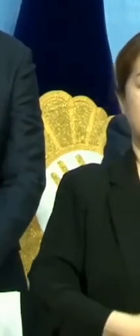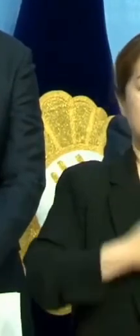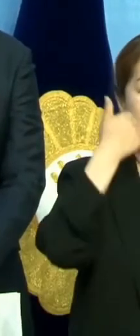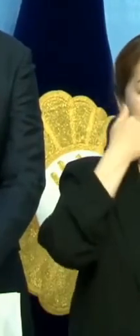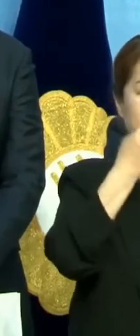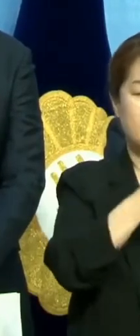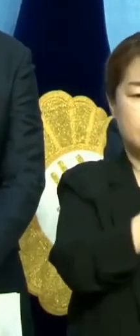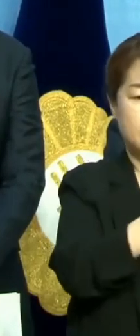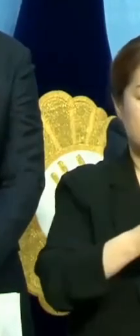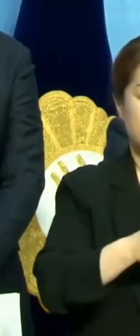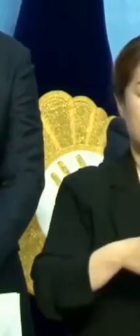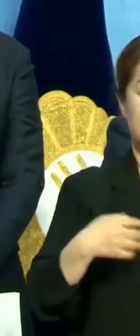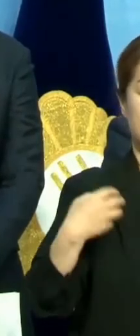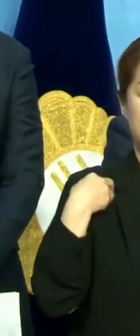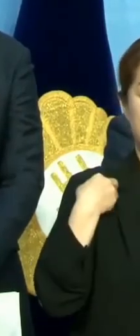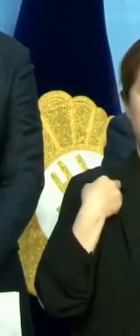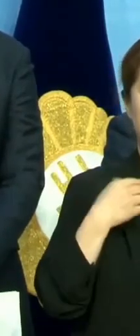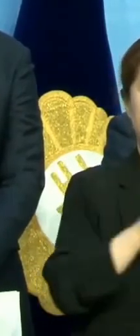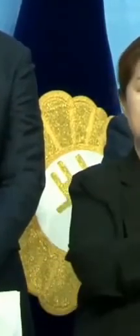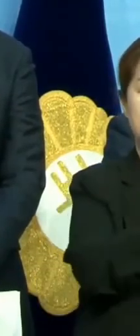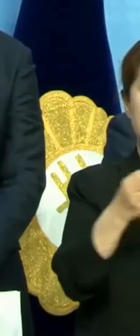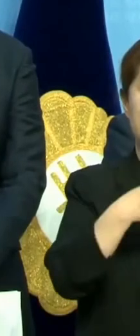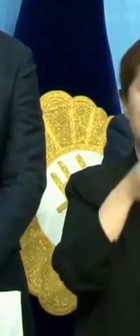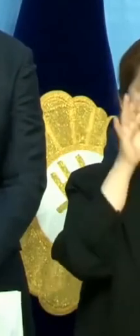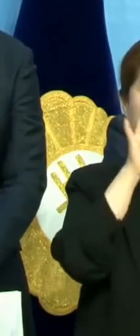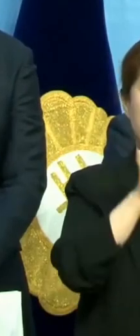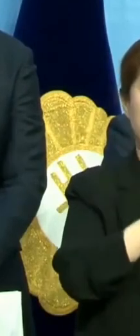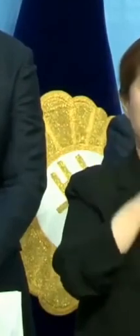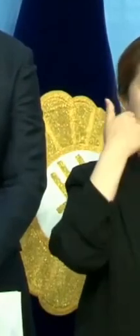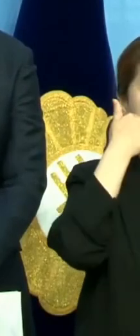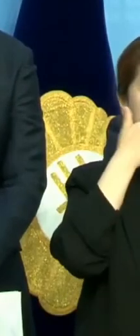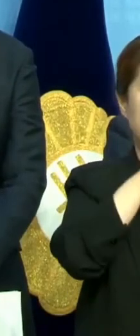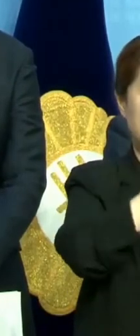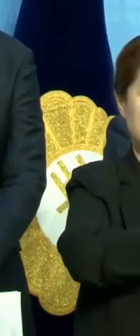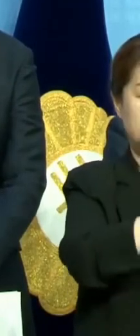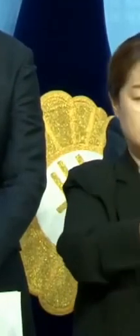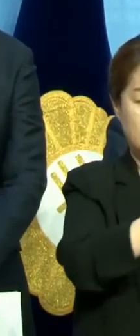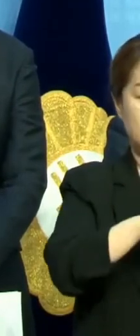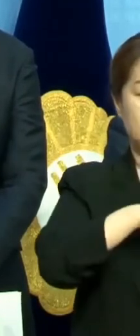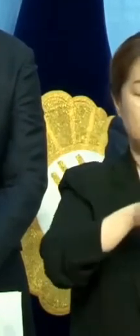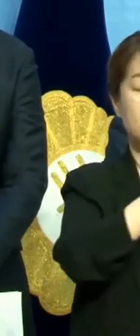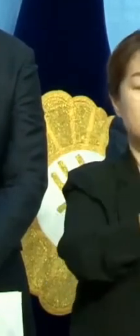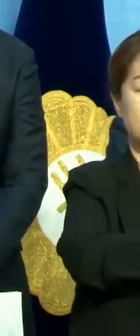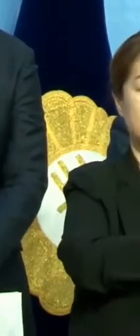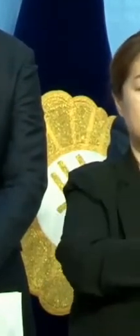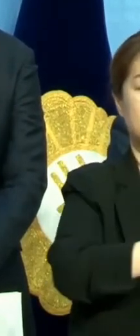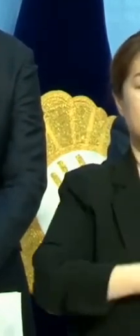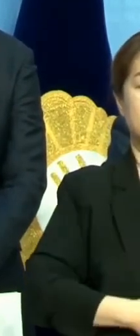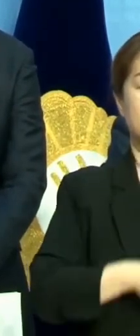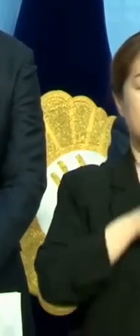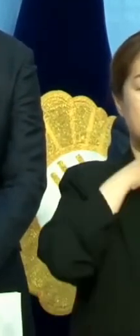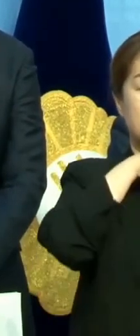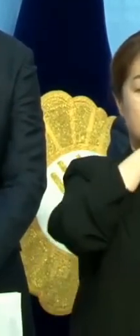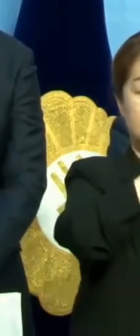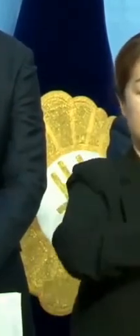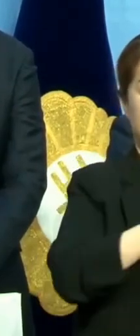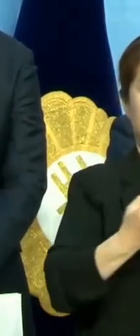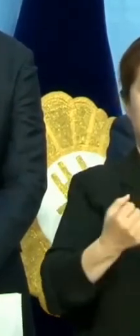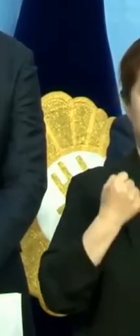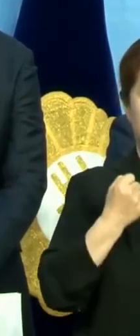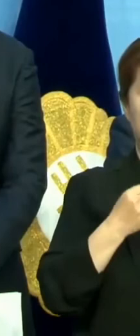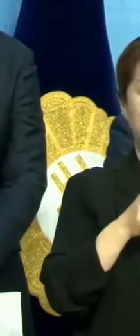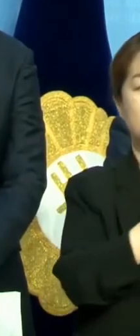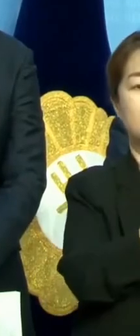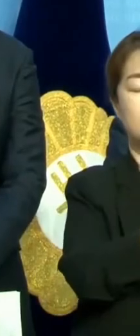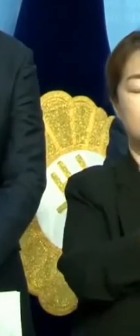누구보다도 리더십도 있었고 친구들 얘기 들어보면 누구보다 리더십도 있었고 정말 강한 아이였습니다.